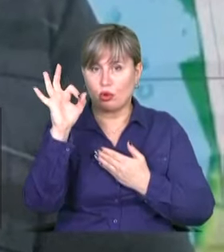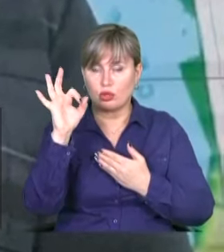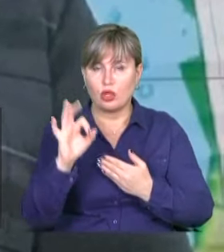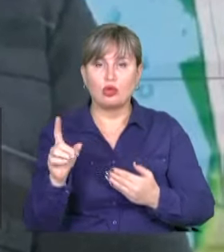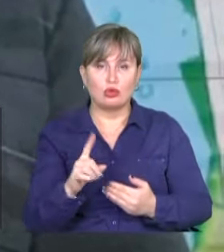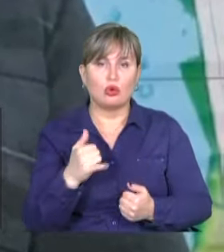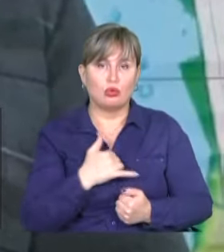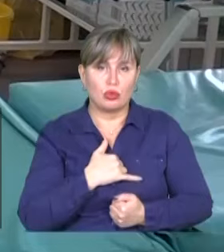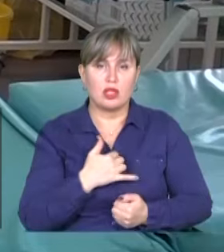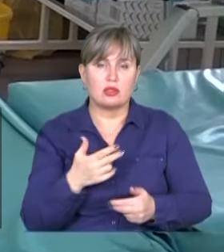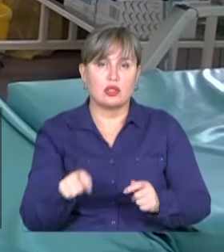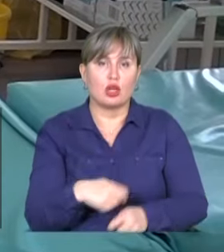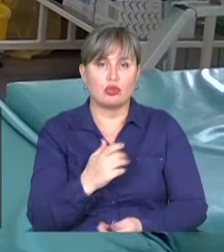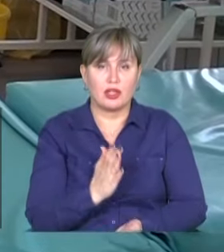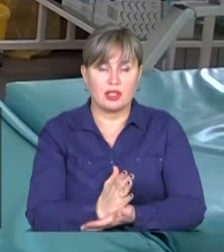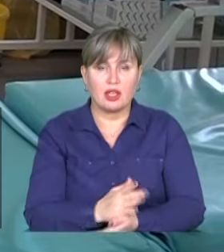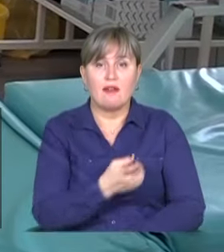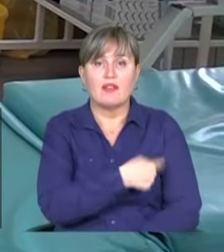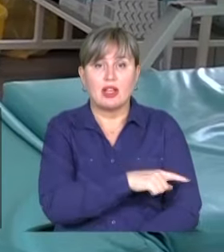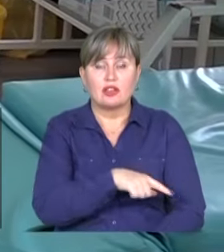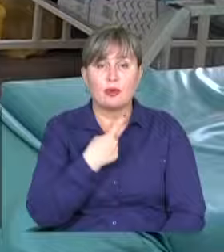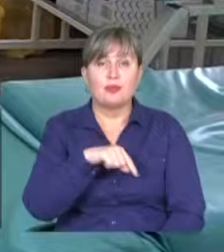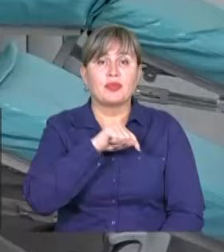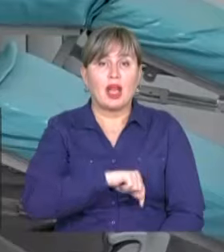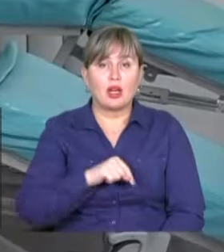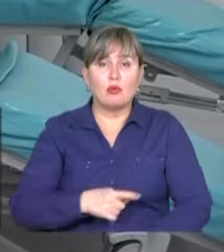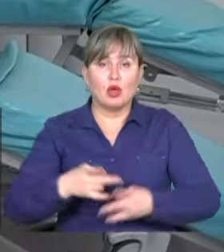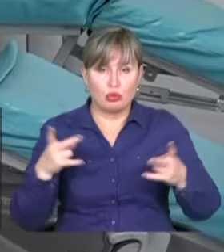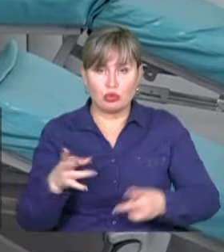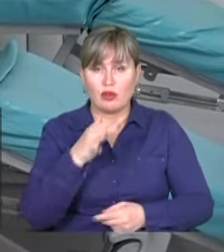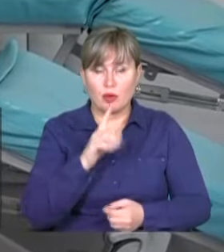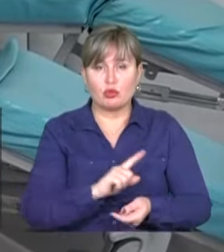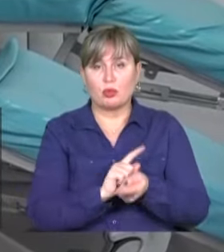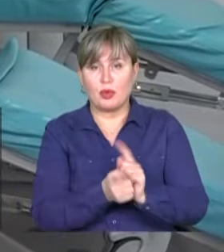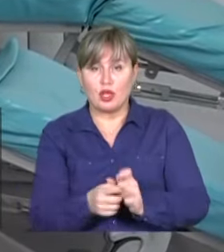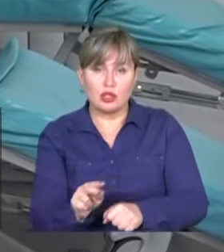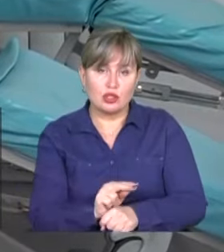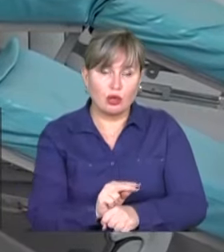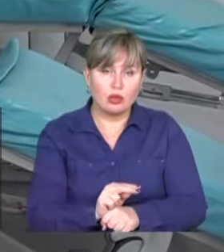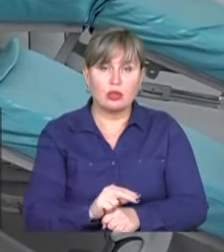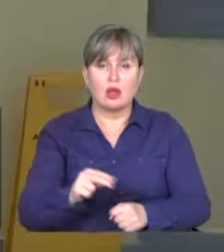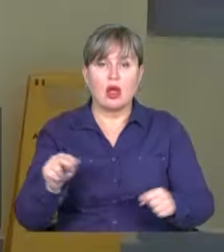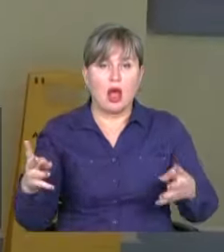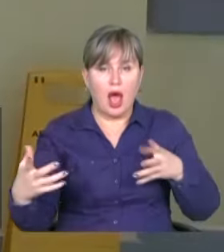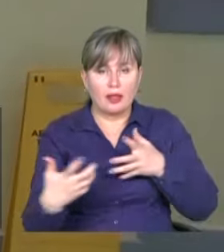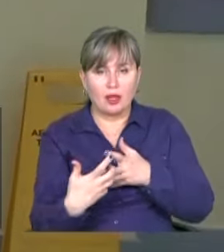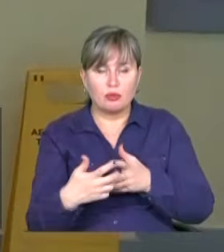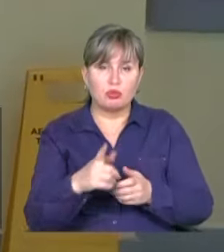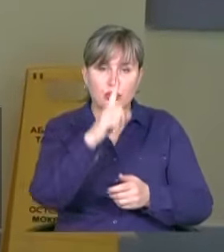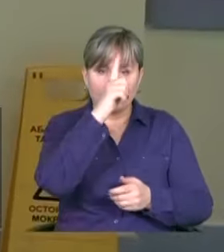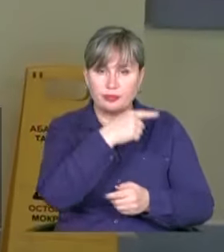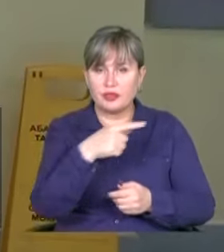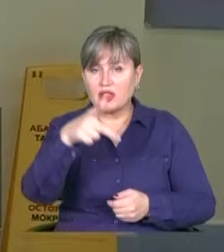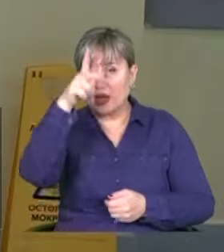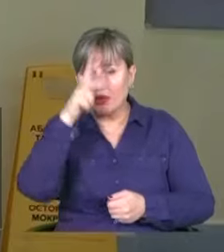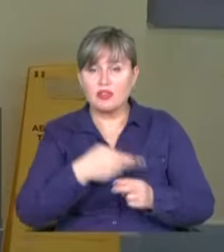нас повсеместно нарушается. Врачи говорят, что организму требуется время, чтобы перестроиться. На адаптацию уйдет от 1 до 3 месяцев. В